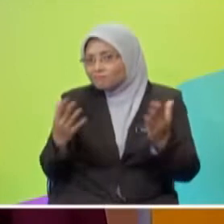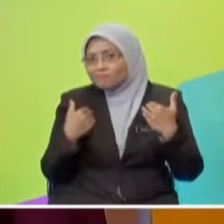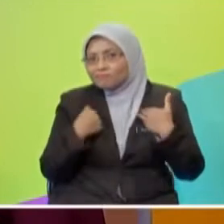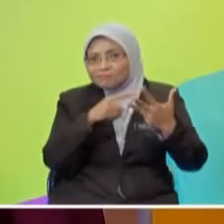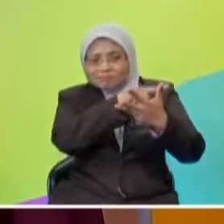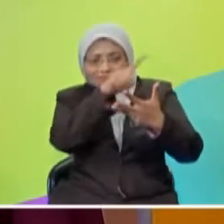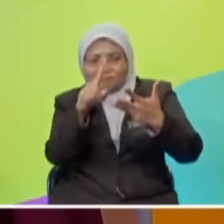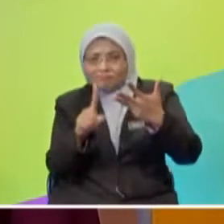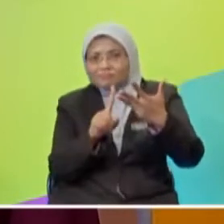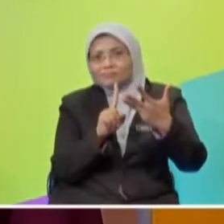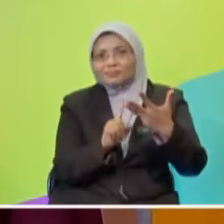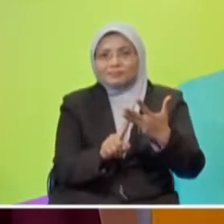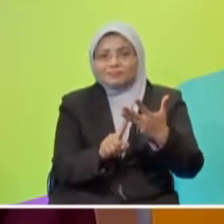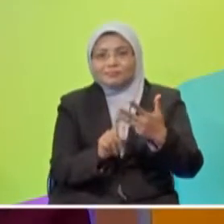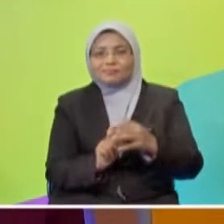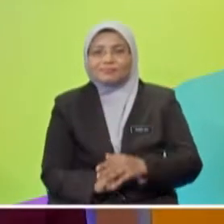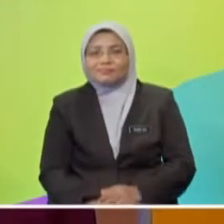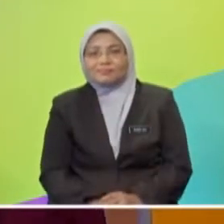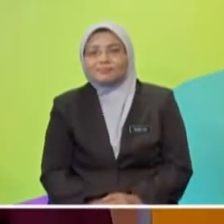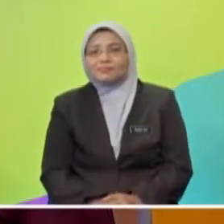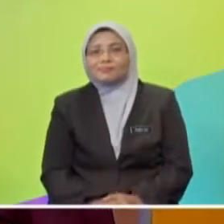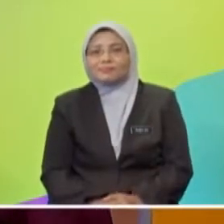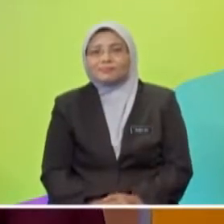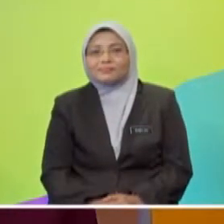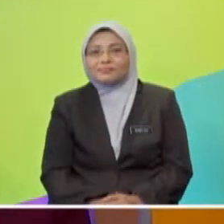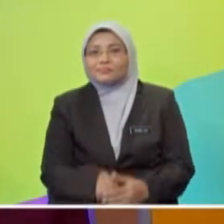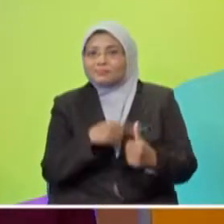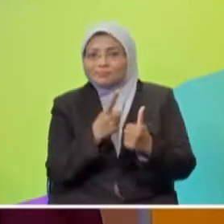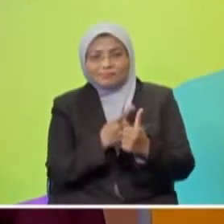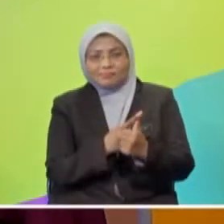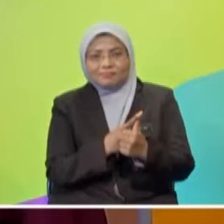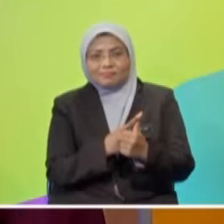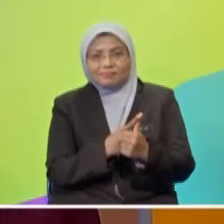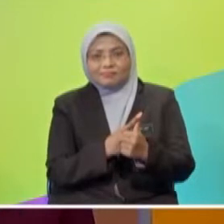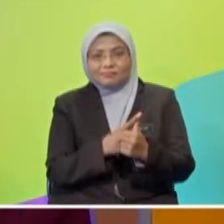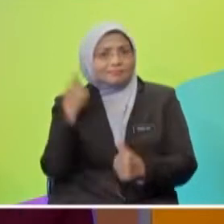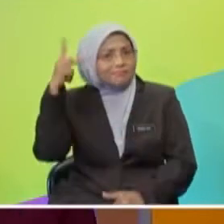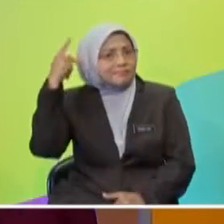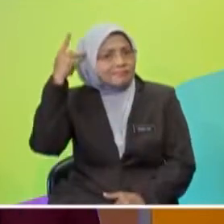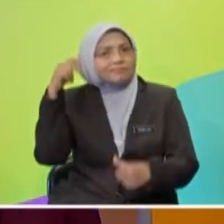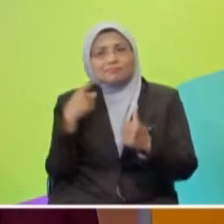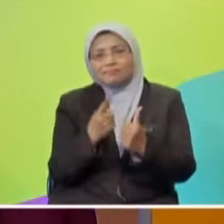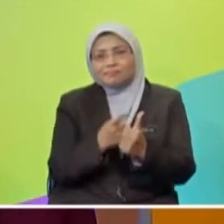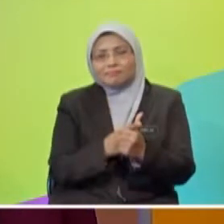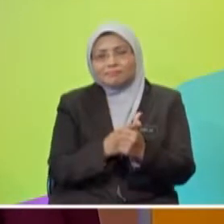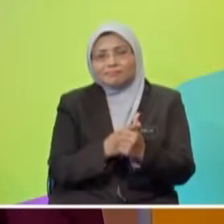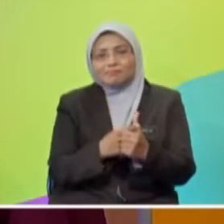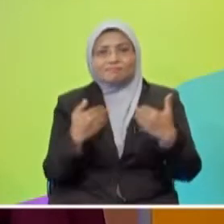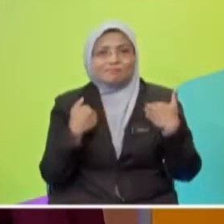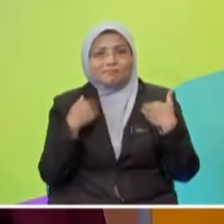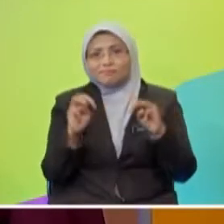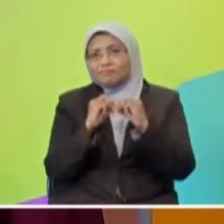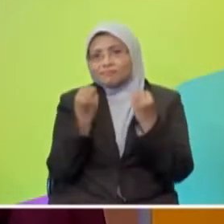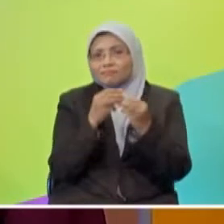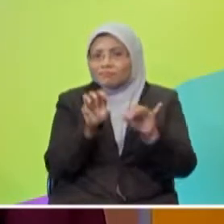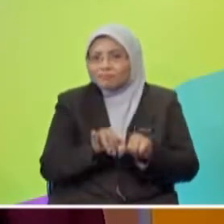utama semangat beliau tak banyak genah valya anak murid semua yang pertama sekali dalam bidang politik pertama membunuh bukan Majelis Syuro Majelis